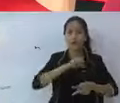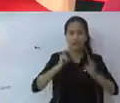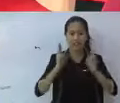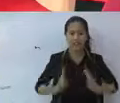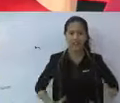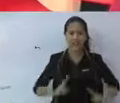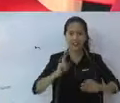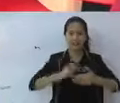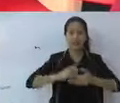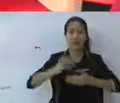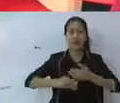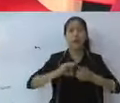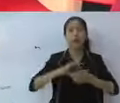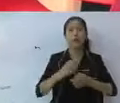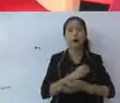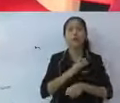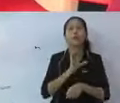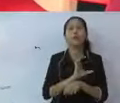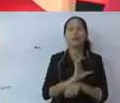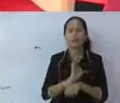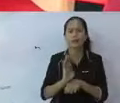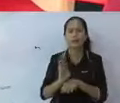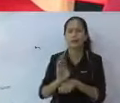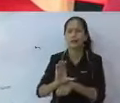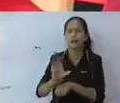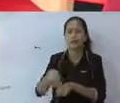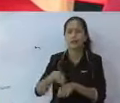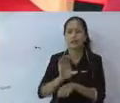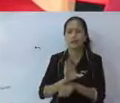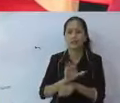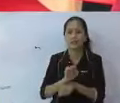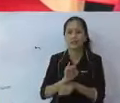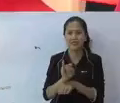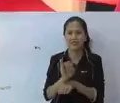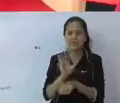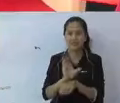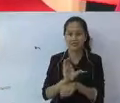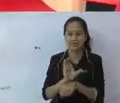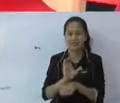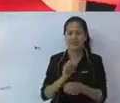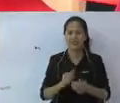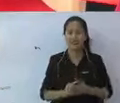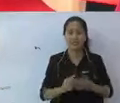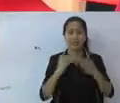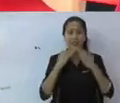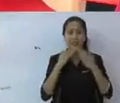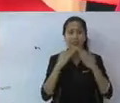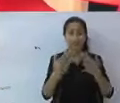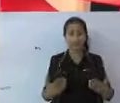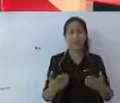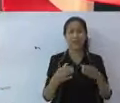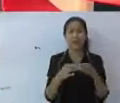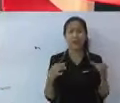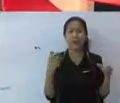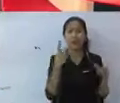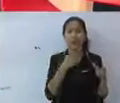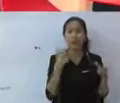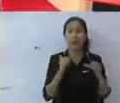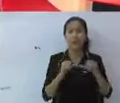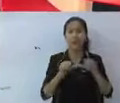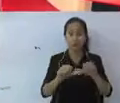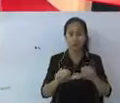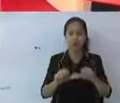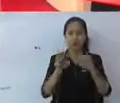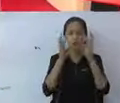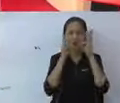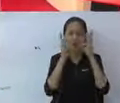ng CBBC-CSI. Kaya maraming salamat sa lahat po ng patuloy na umaantabay ng programang ito. Just stay tuned